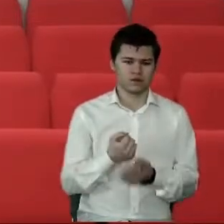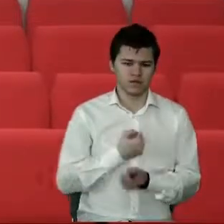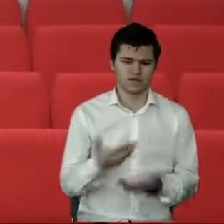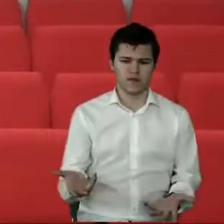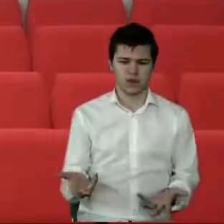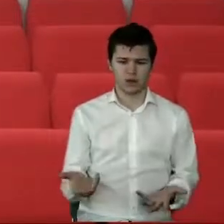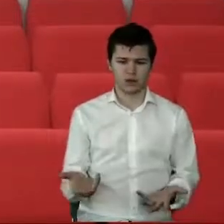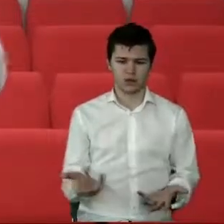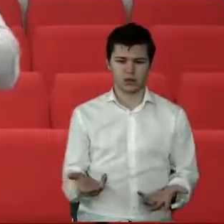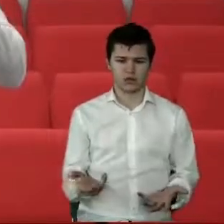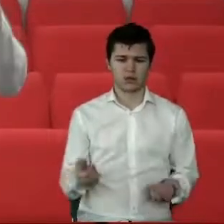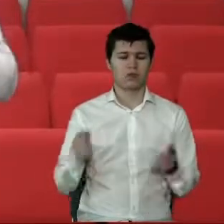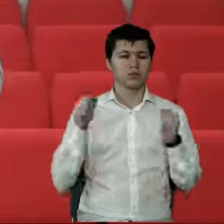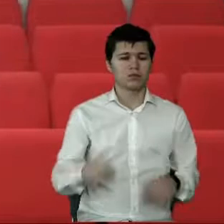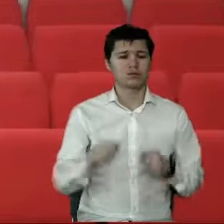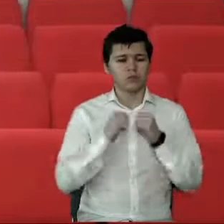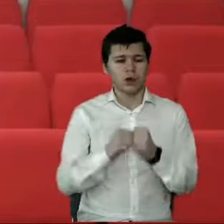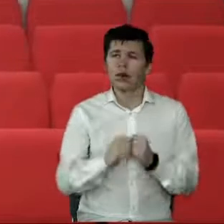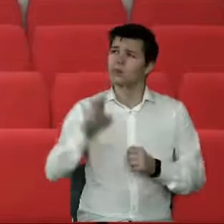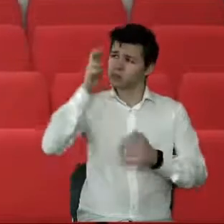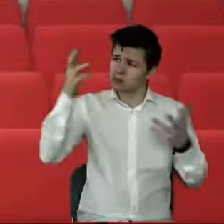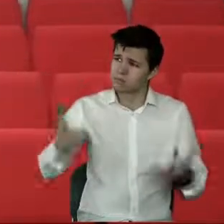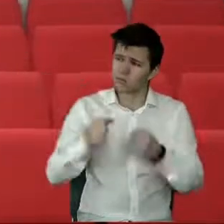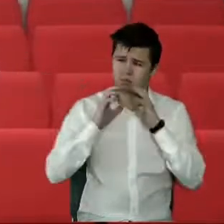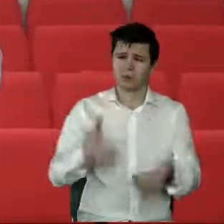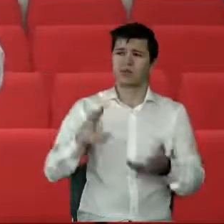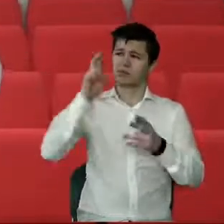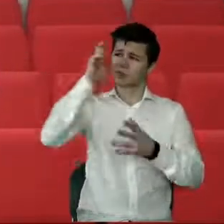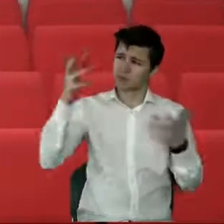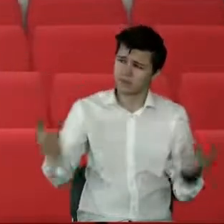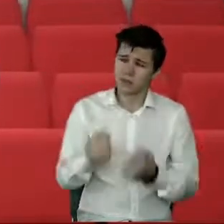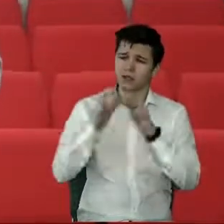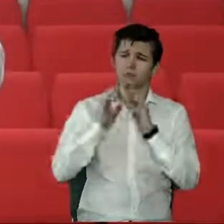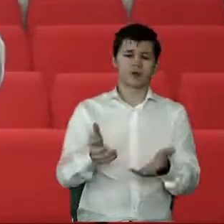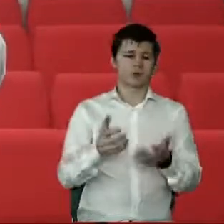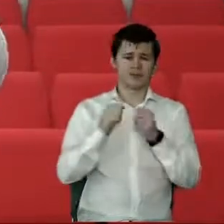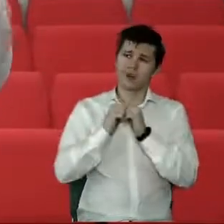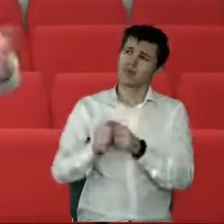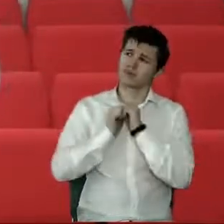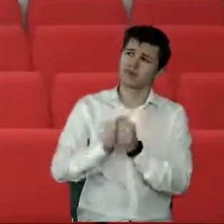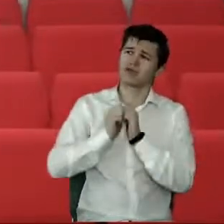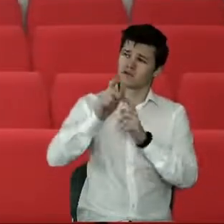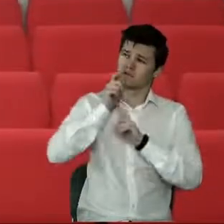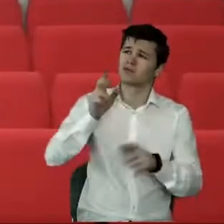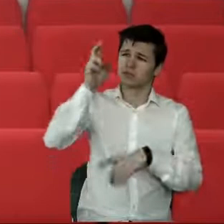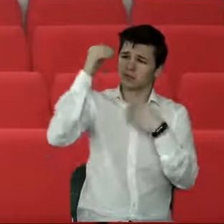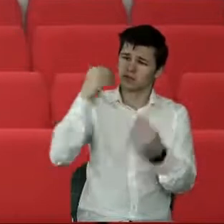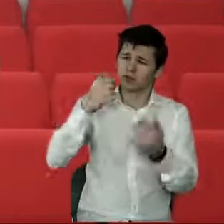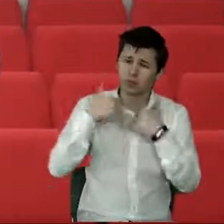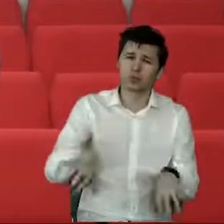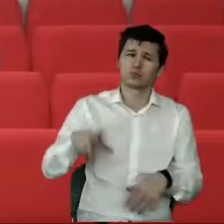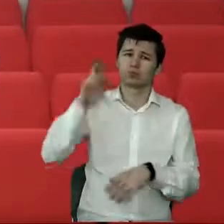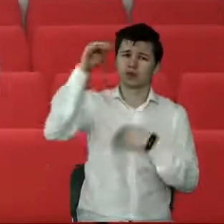Можно много молиться о том, что Бог спас весь мир. Можно много молиться о том, что Бог сделал великие чудеса, чтобы